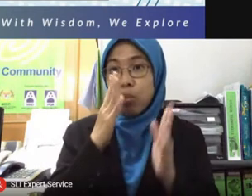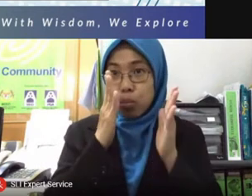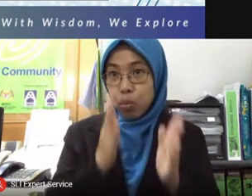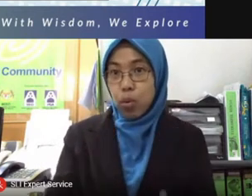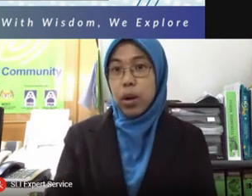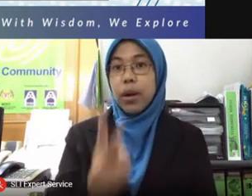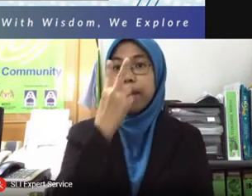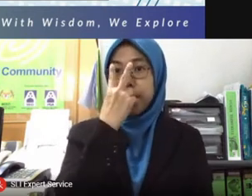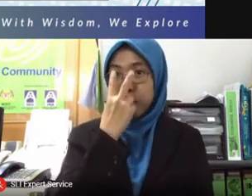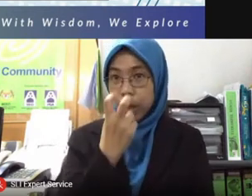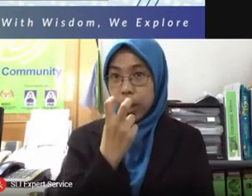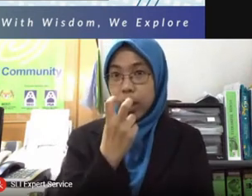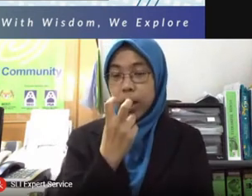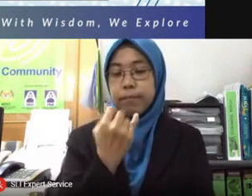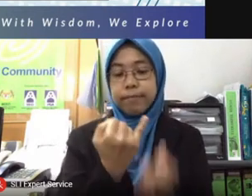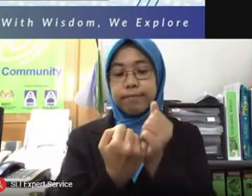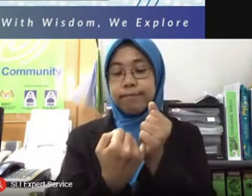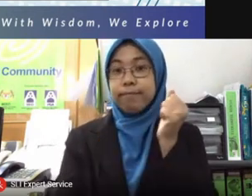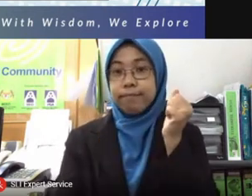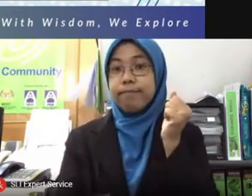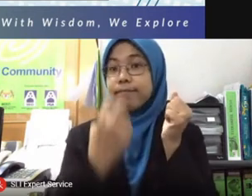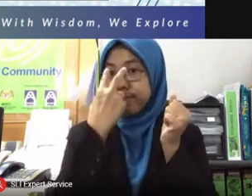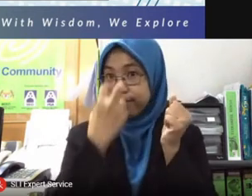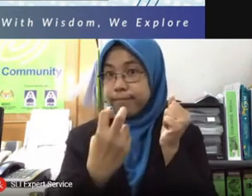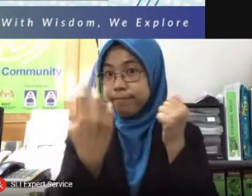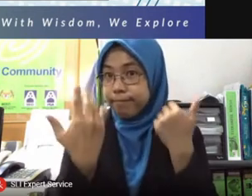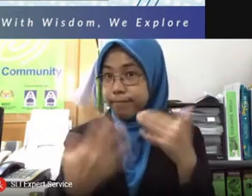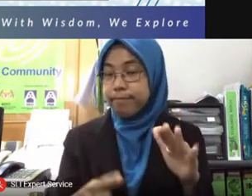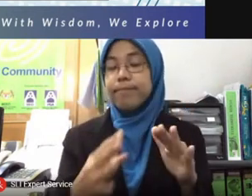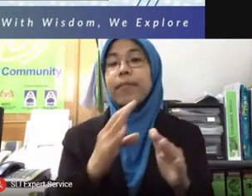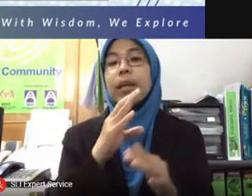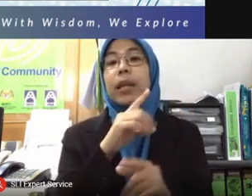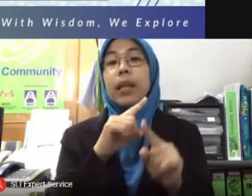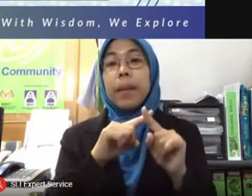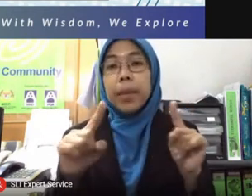yang dilahirkan tak boleh nampak dan sebagainya, buta dan sebagainya,